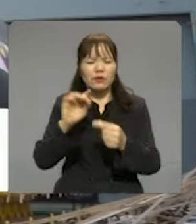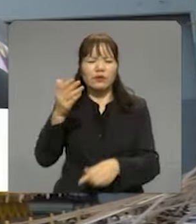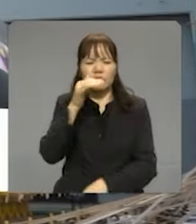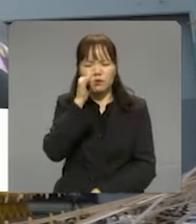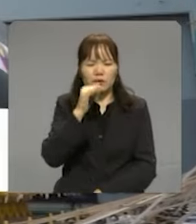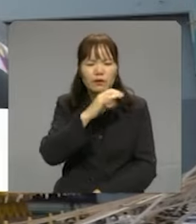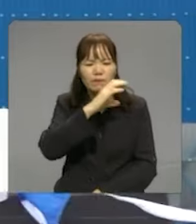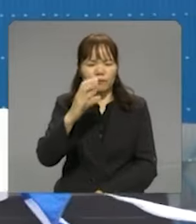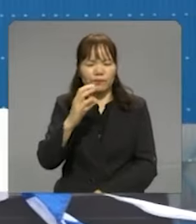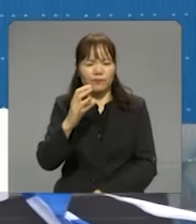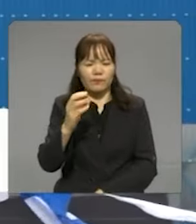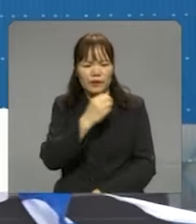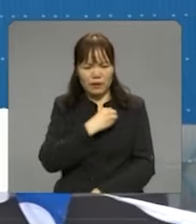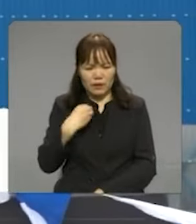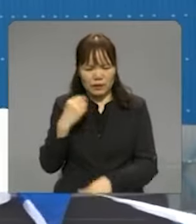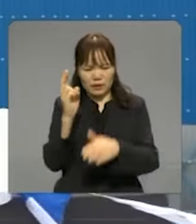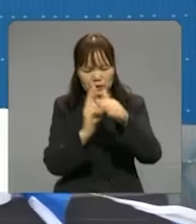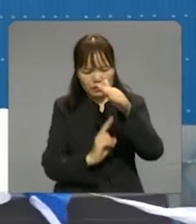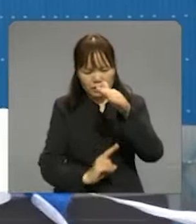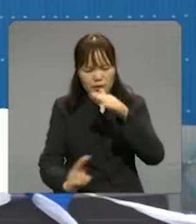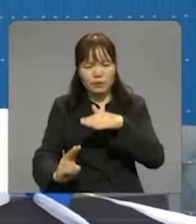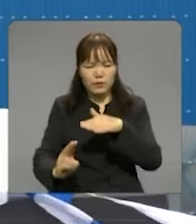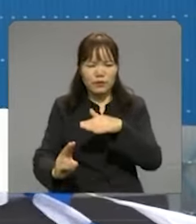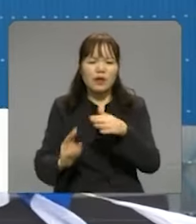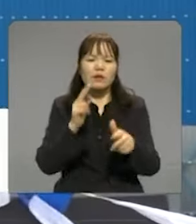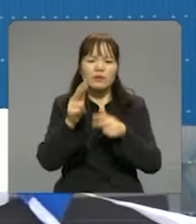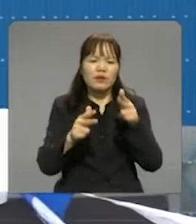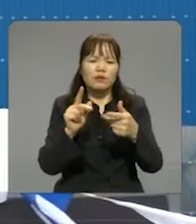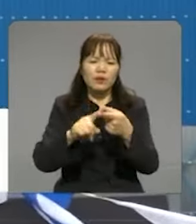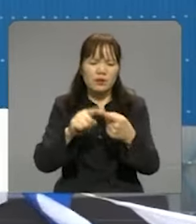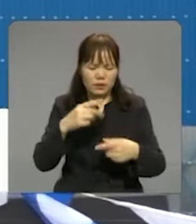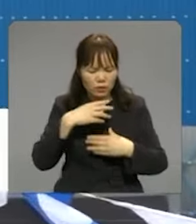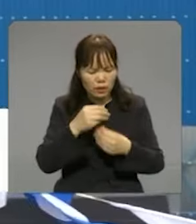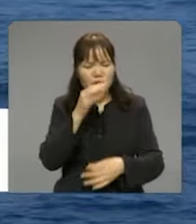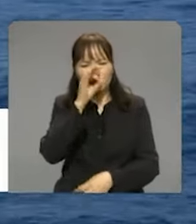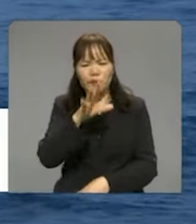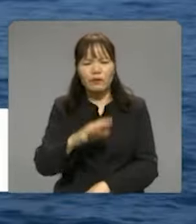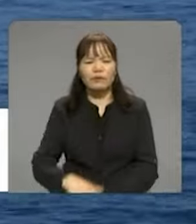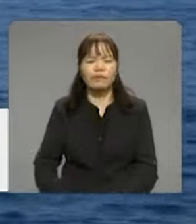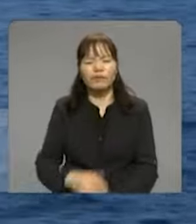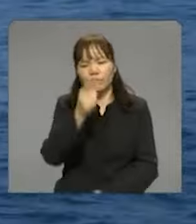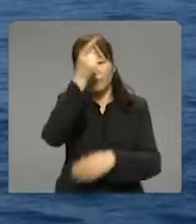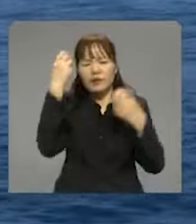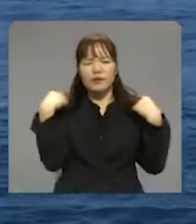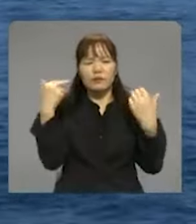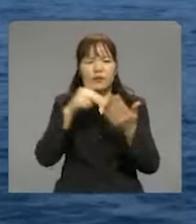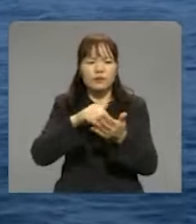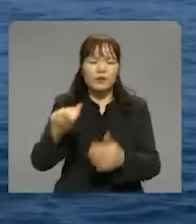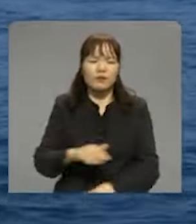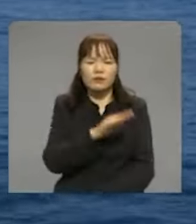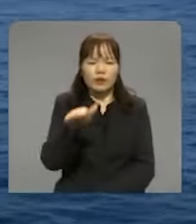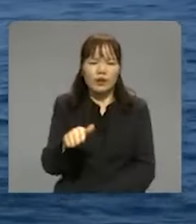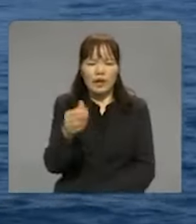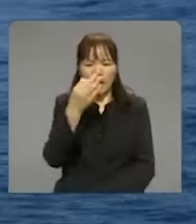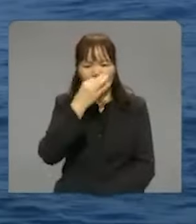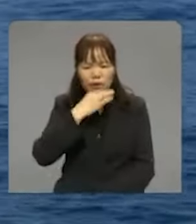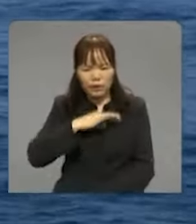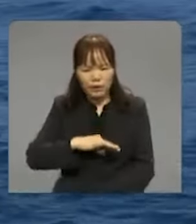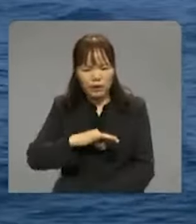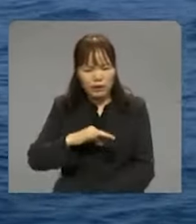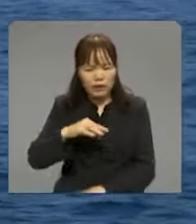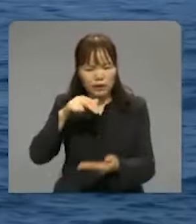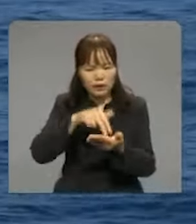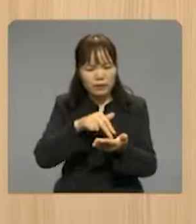캐나다와 폴란드 잠수함 획득 사업도 안심할 수 없습니다. 일단 정부는 우리가 더 유력하다는